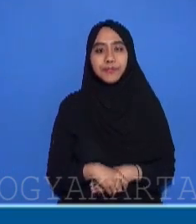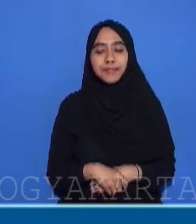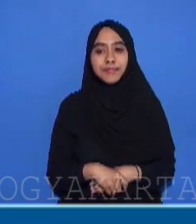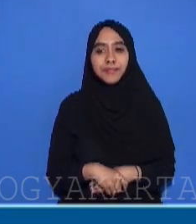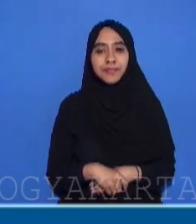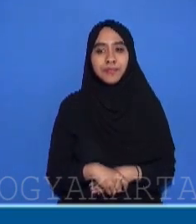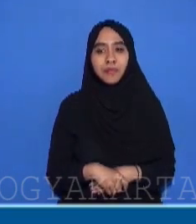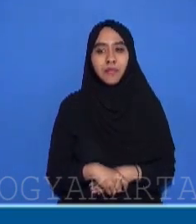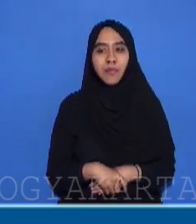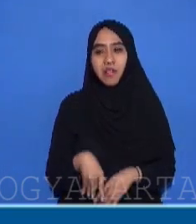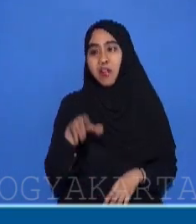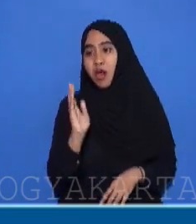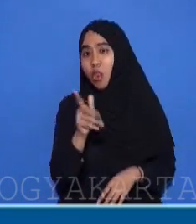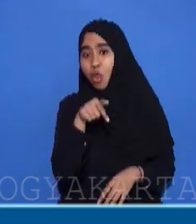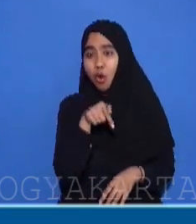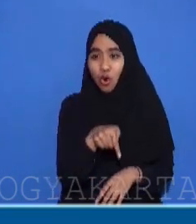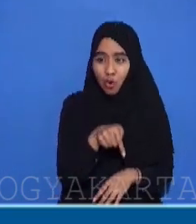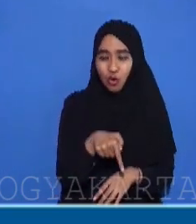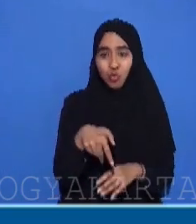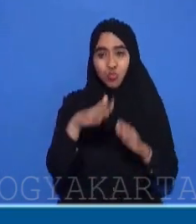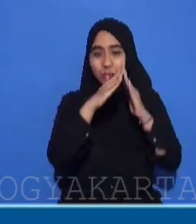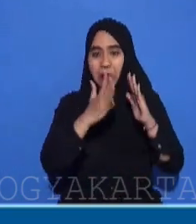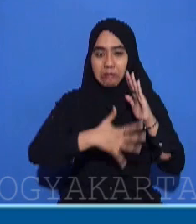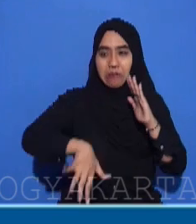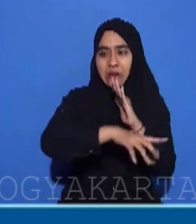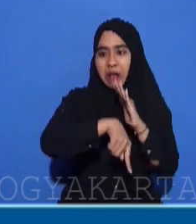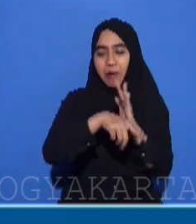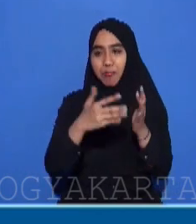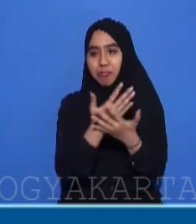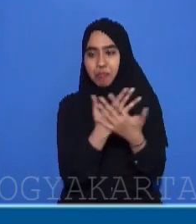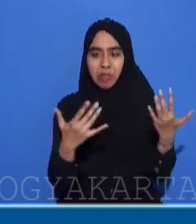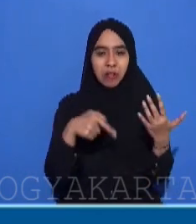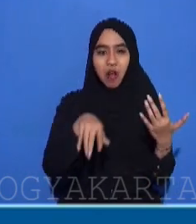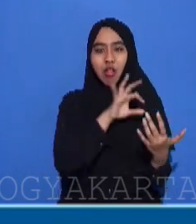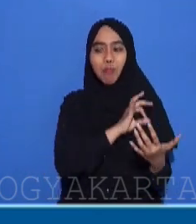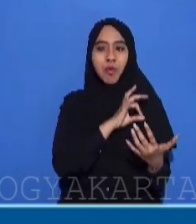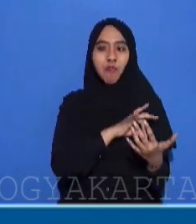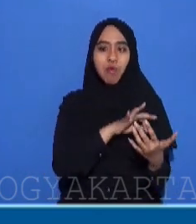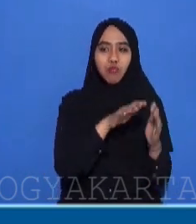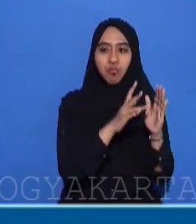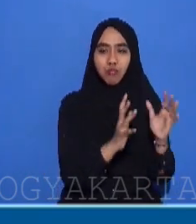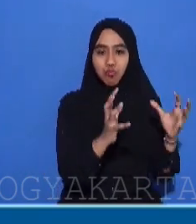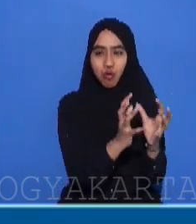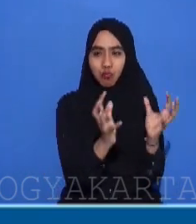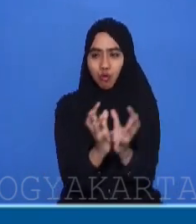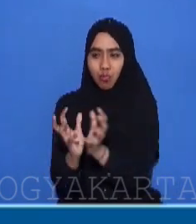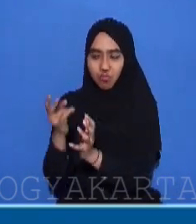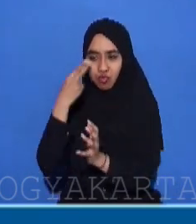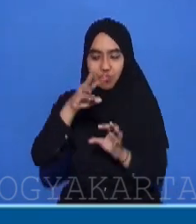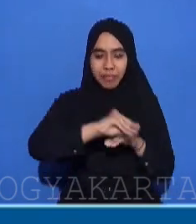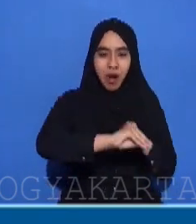nalika tansay winatesing pekawisan gri kathah warga ingkang lajeng ngupangataken pot kangge nindakaken budida